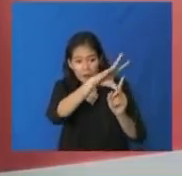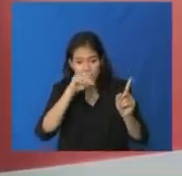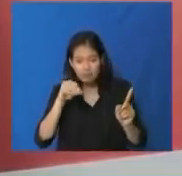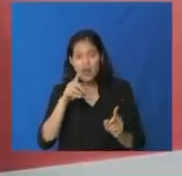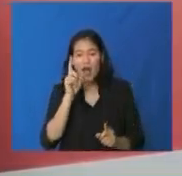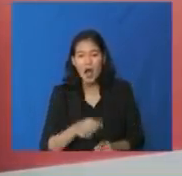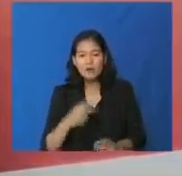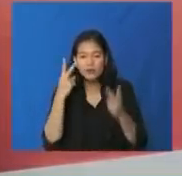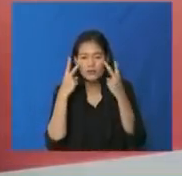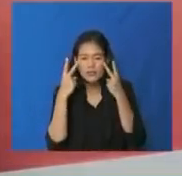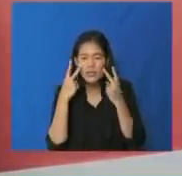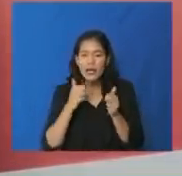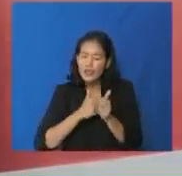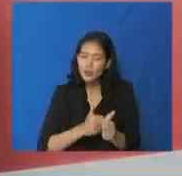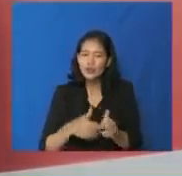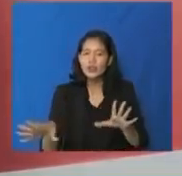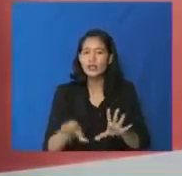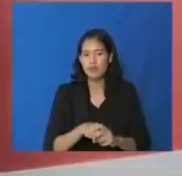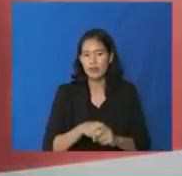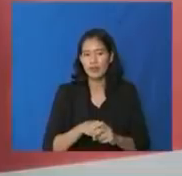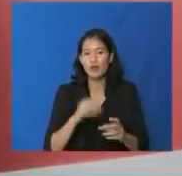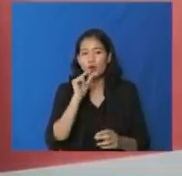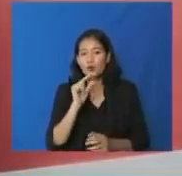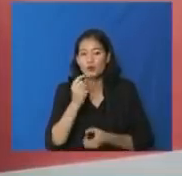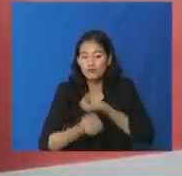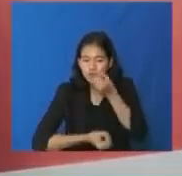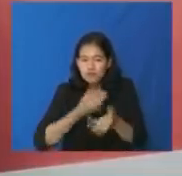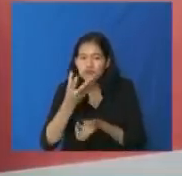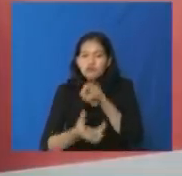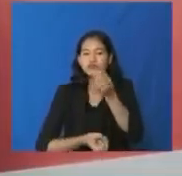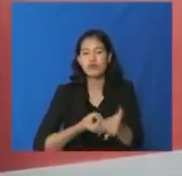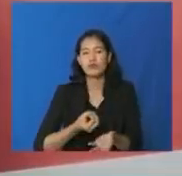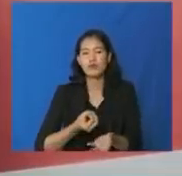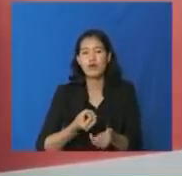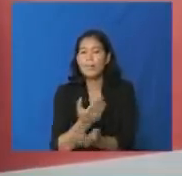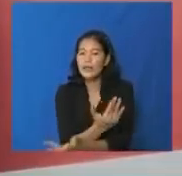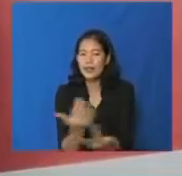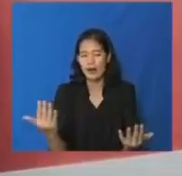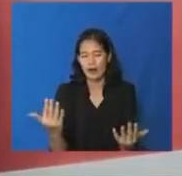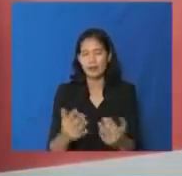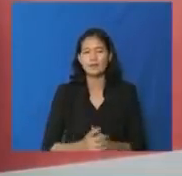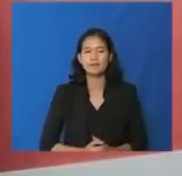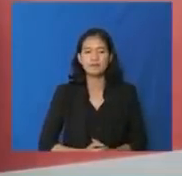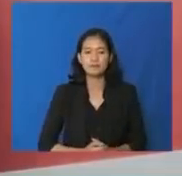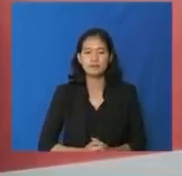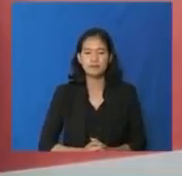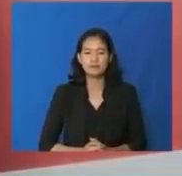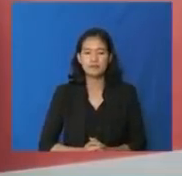menjaga ikut memasyarakatkan berikut memberikan ya